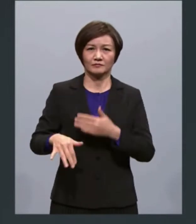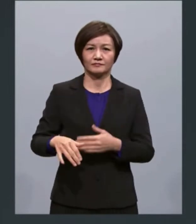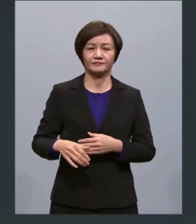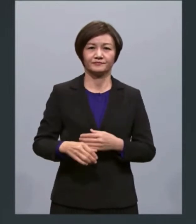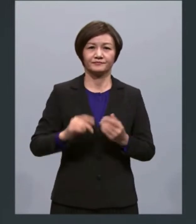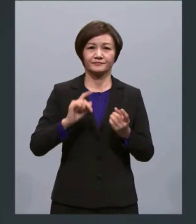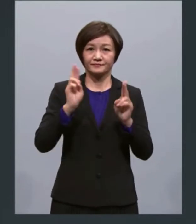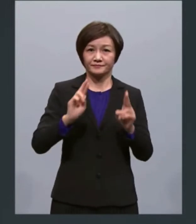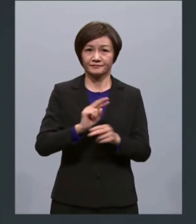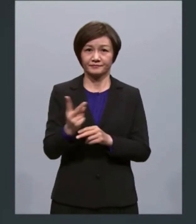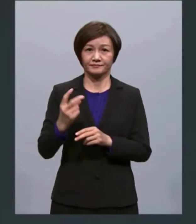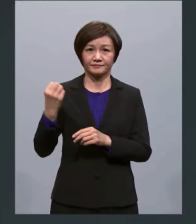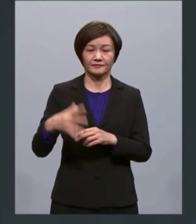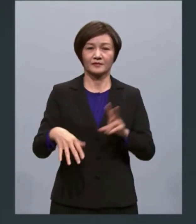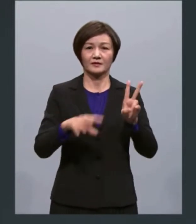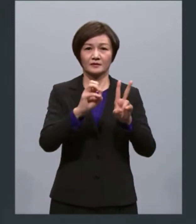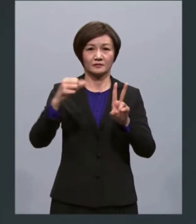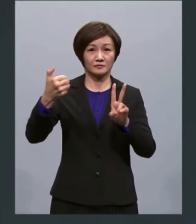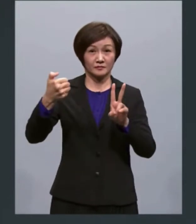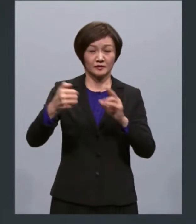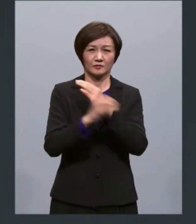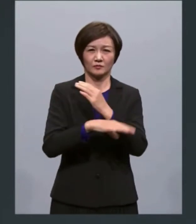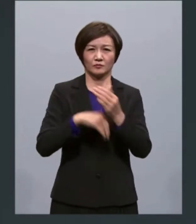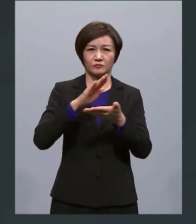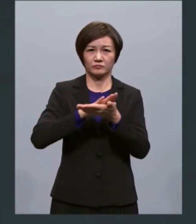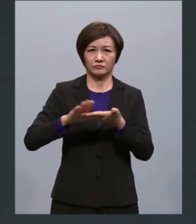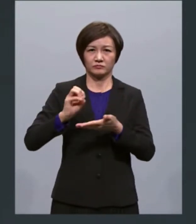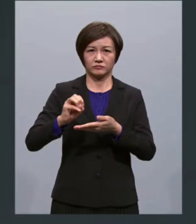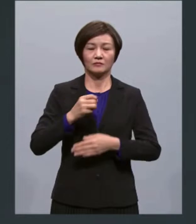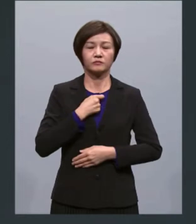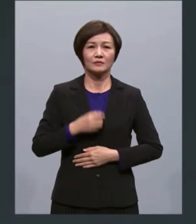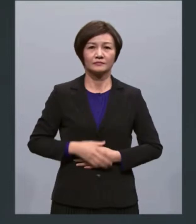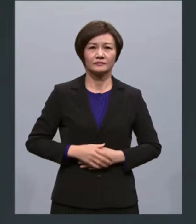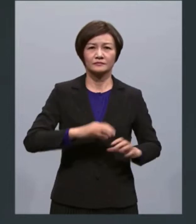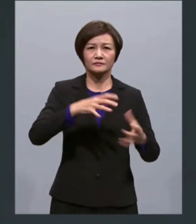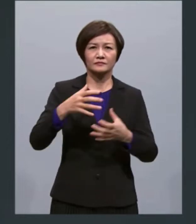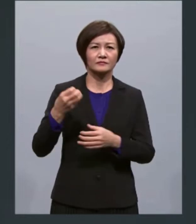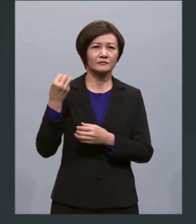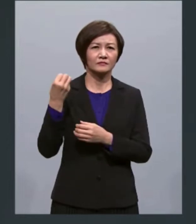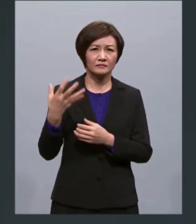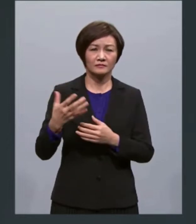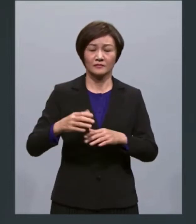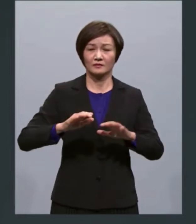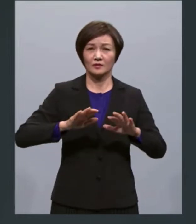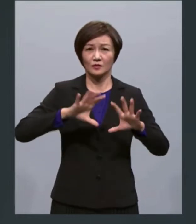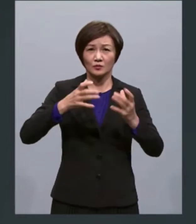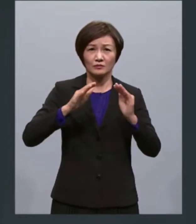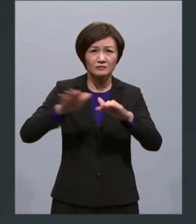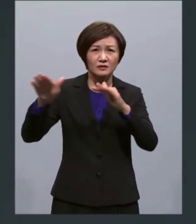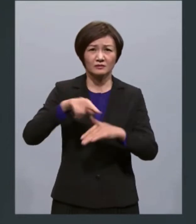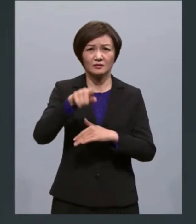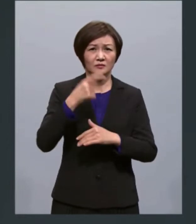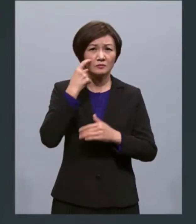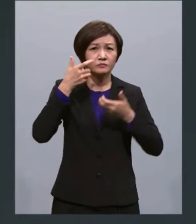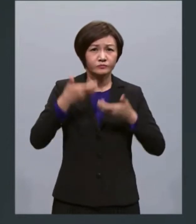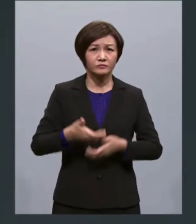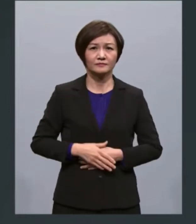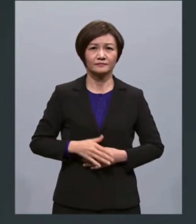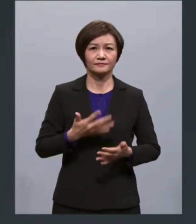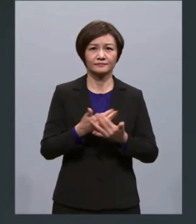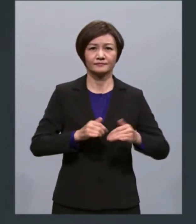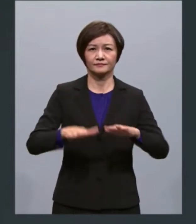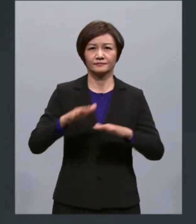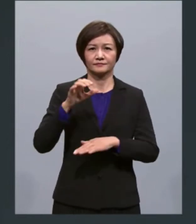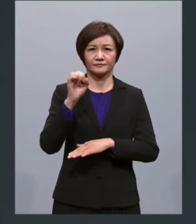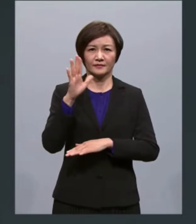型，2050要达到净零碳排放。当全球先进国家都在注意这些问题的时候，民进党